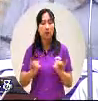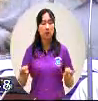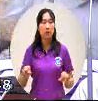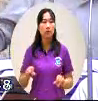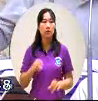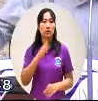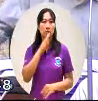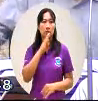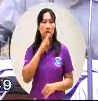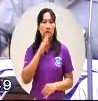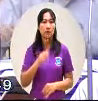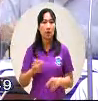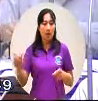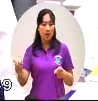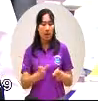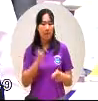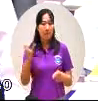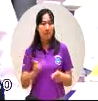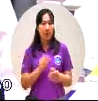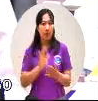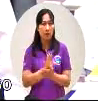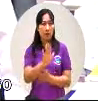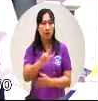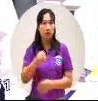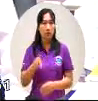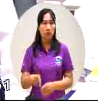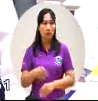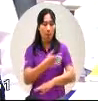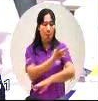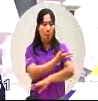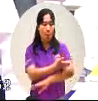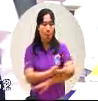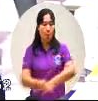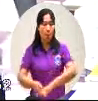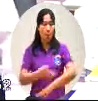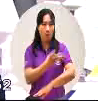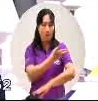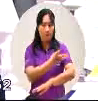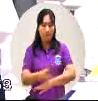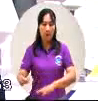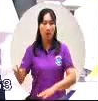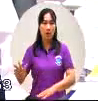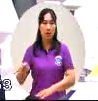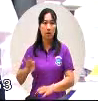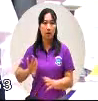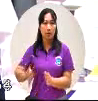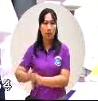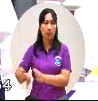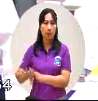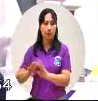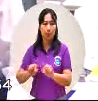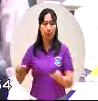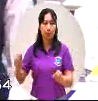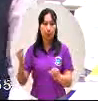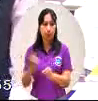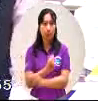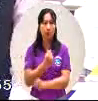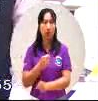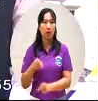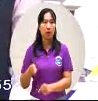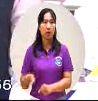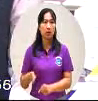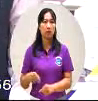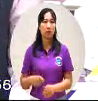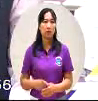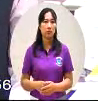这次台风之后，这个河水暴涨之后往旁边冲过去了。哎，那